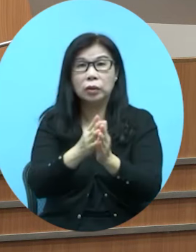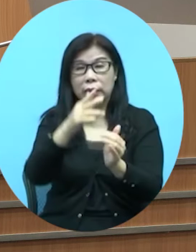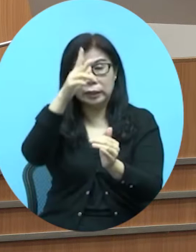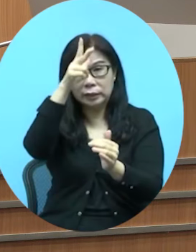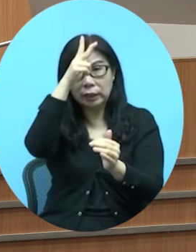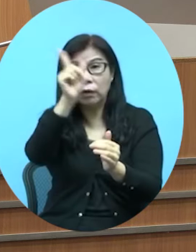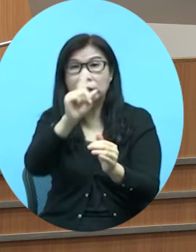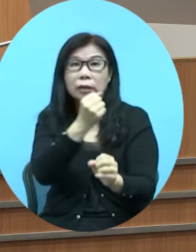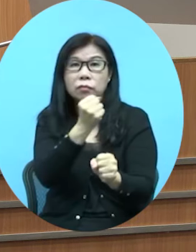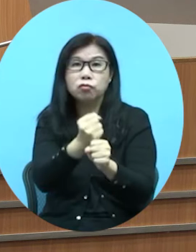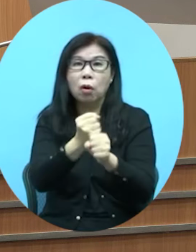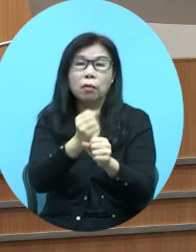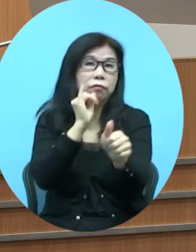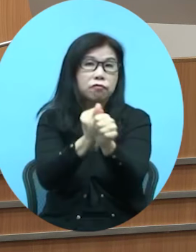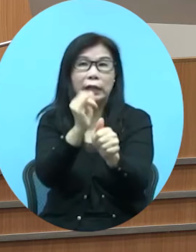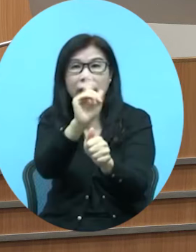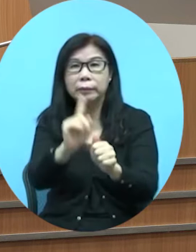这班人呢谢谢